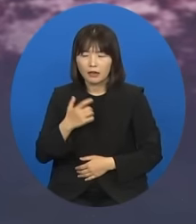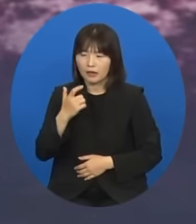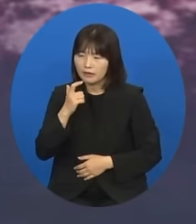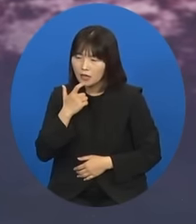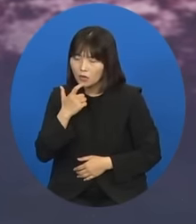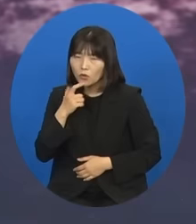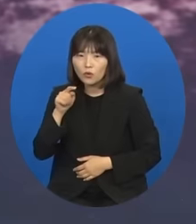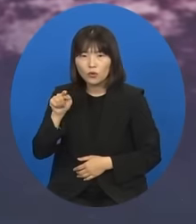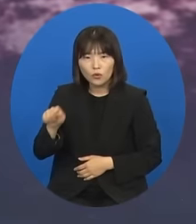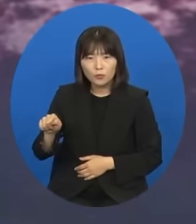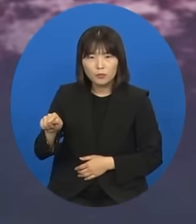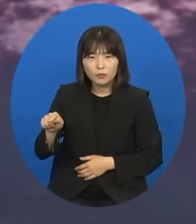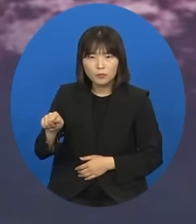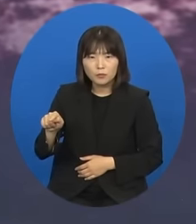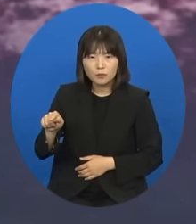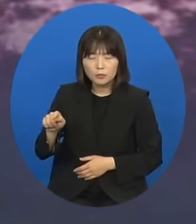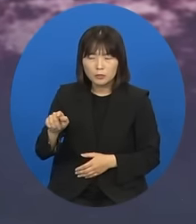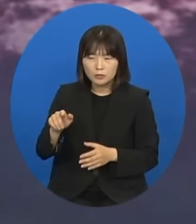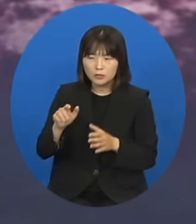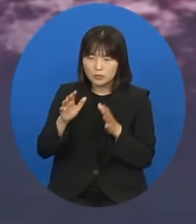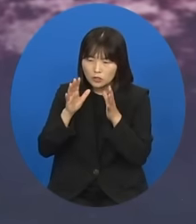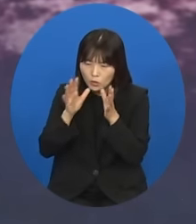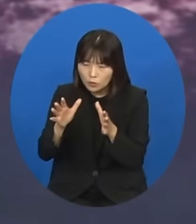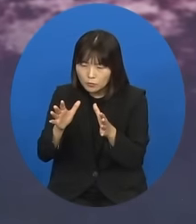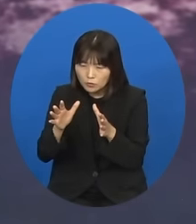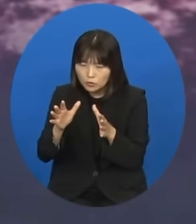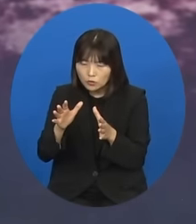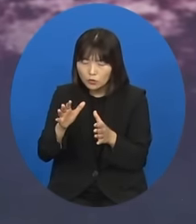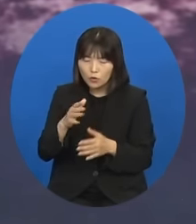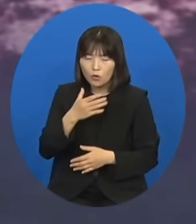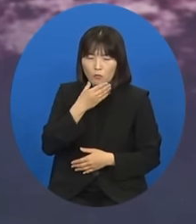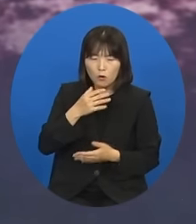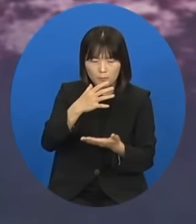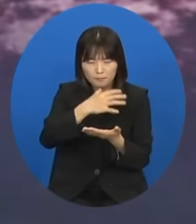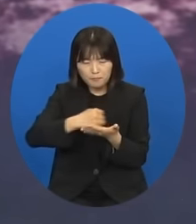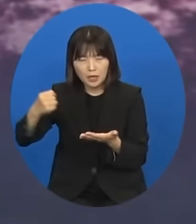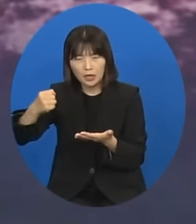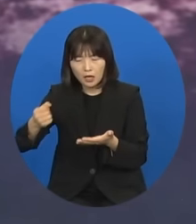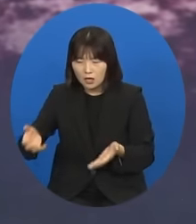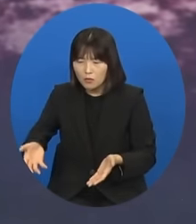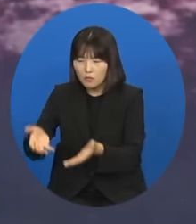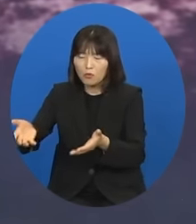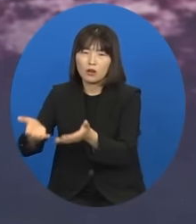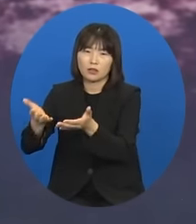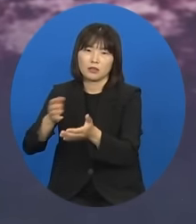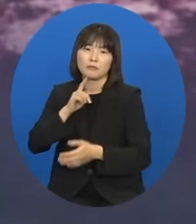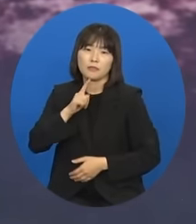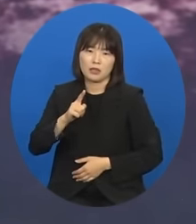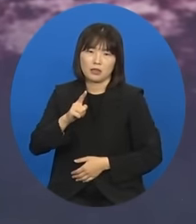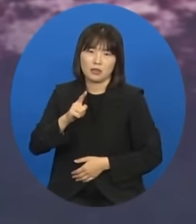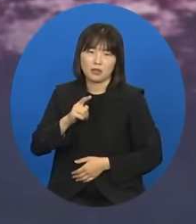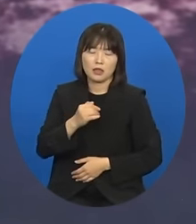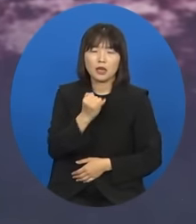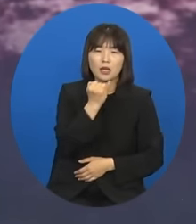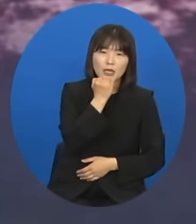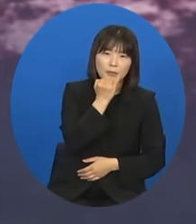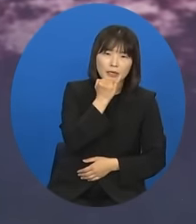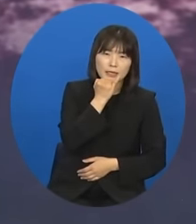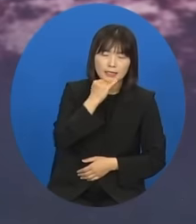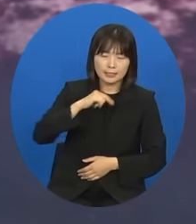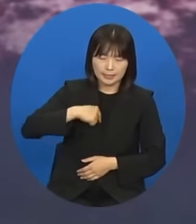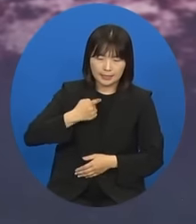속임수로 복을 가로체계 몰아갔다는 거야 리브가는 자신의 때 자신의